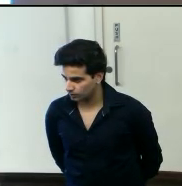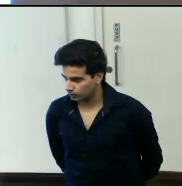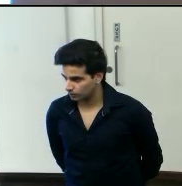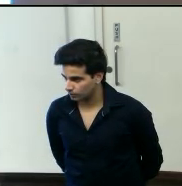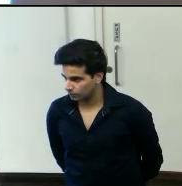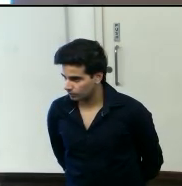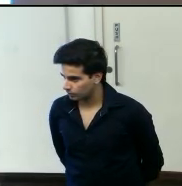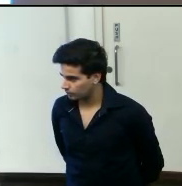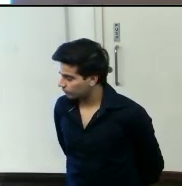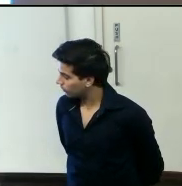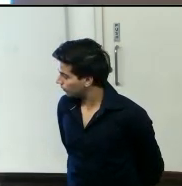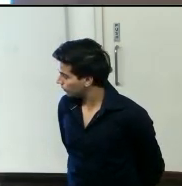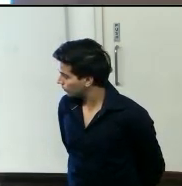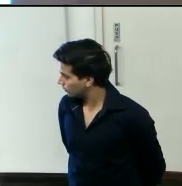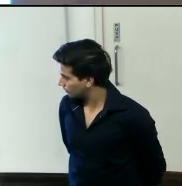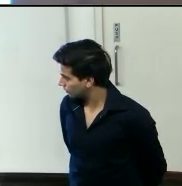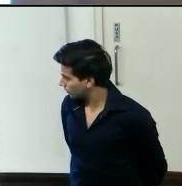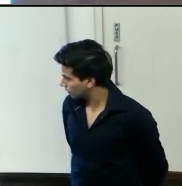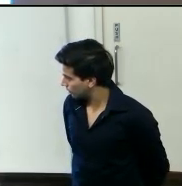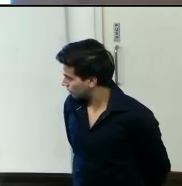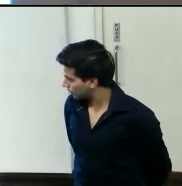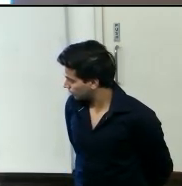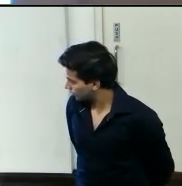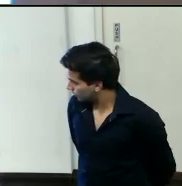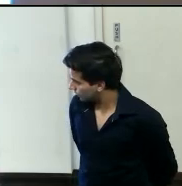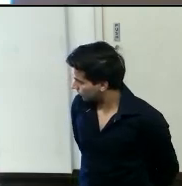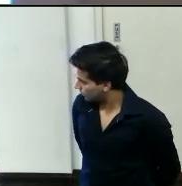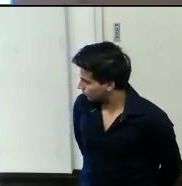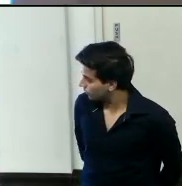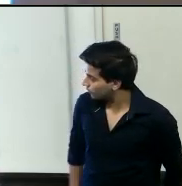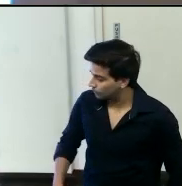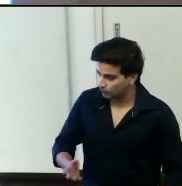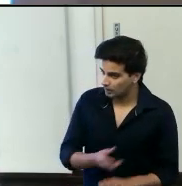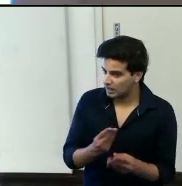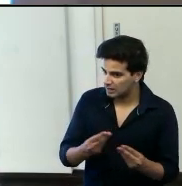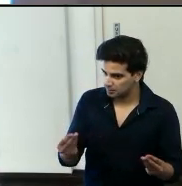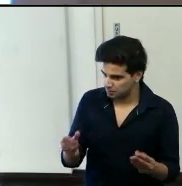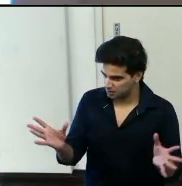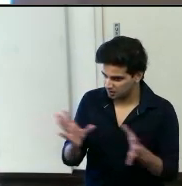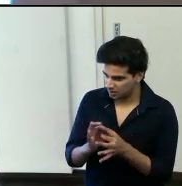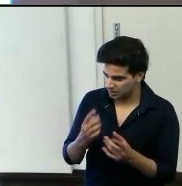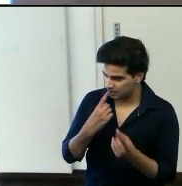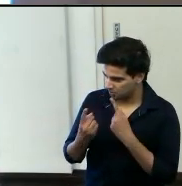ಅಲ್ಲಿ ತೊಗೊಂಬರ್ತಾರೆ. ಈ ಎಕ್ಸಿಬಿಷನ್ ಬಗ್ಗೆ ಏನಾದರೂ ಹೇಳ್ತೀರಾ?